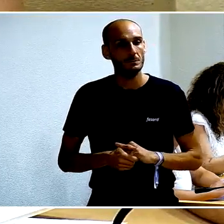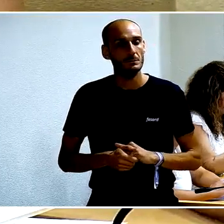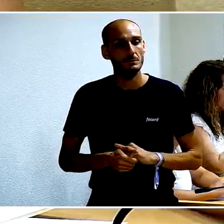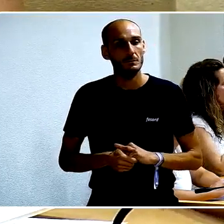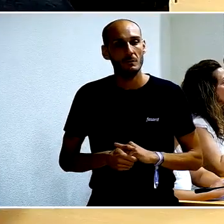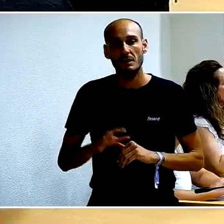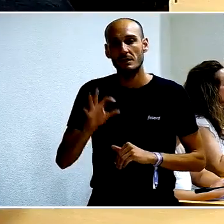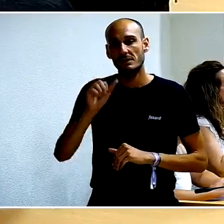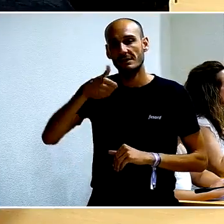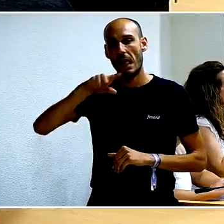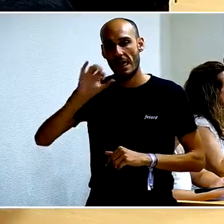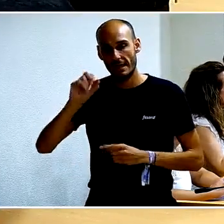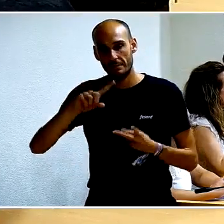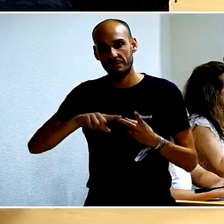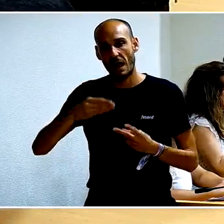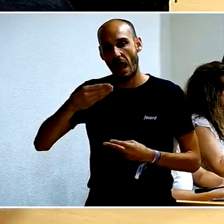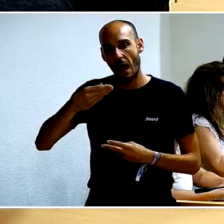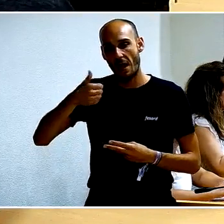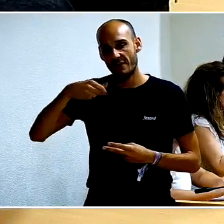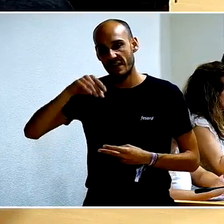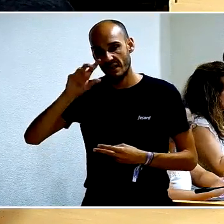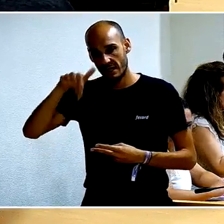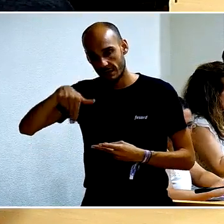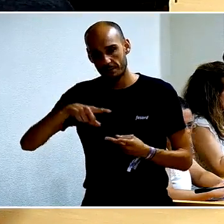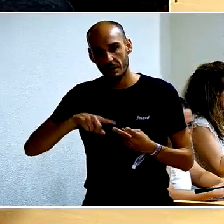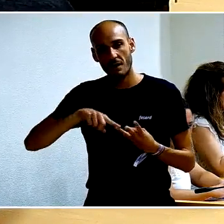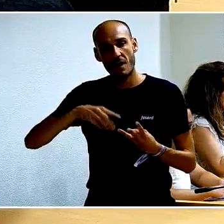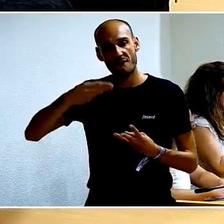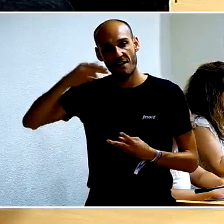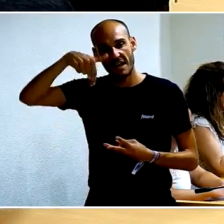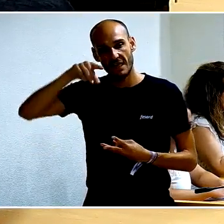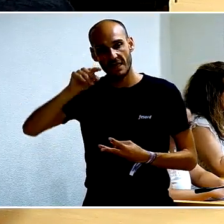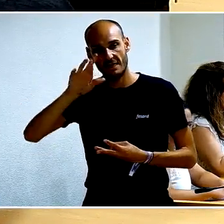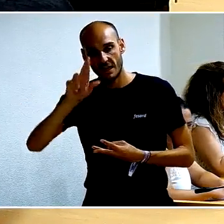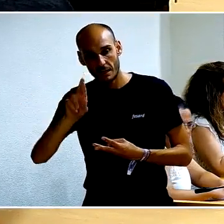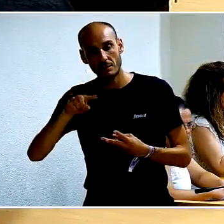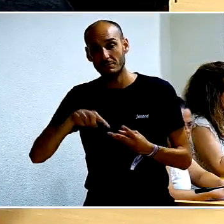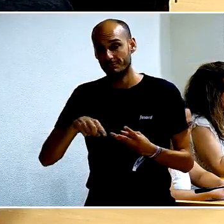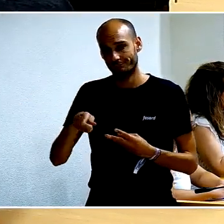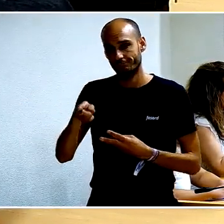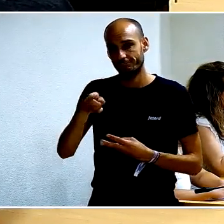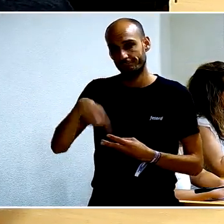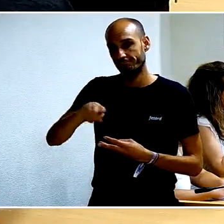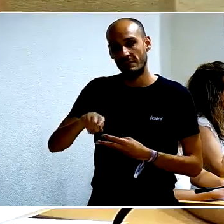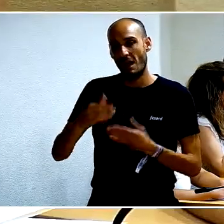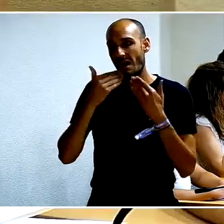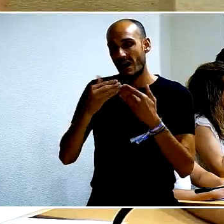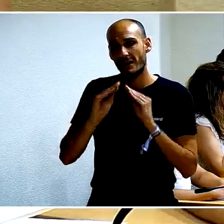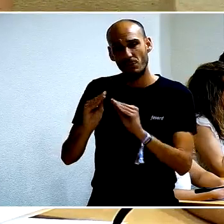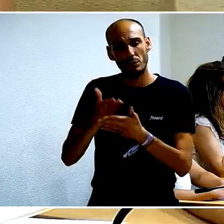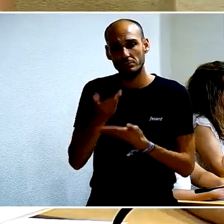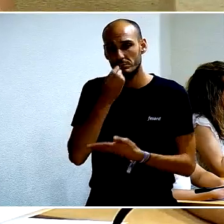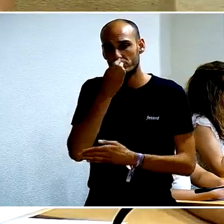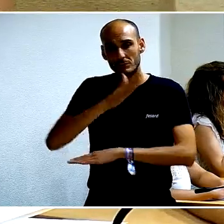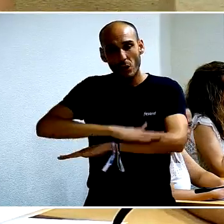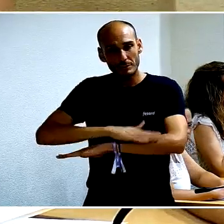Salek, Abidin, Bendir, gràcies per la vostra hospitalitat, gràcies per su